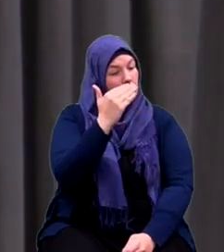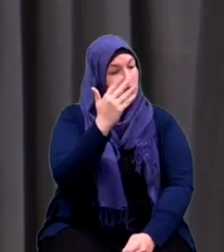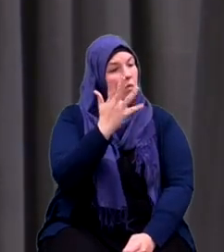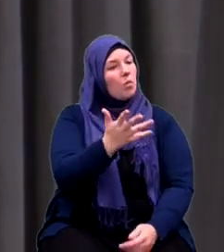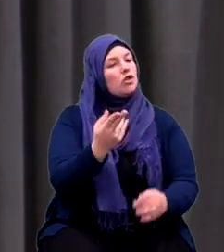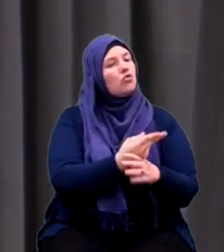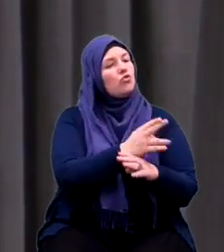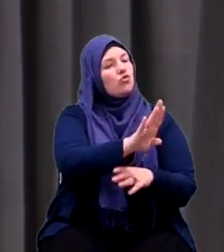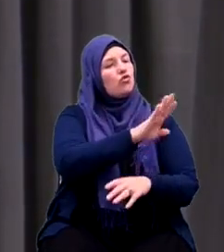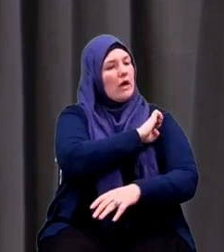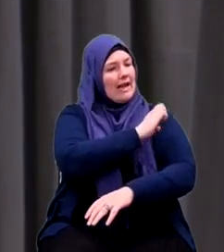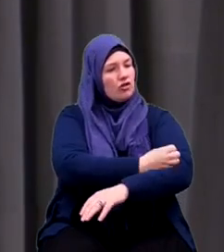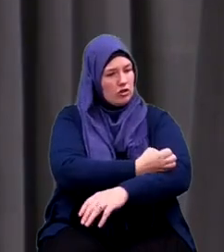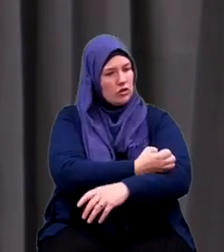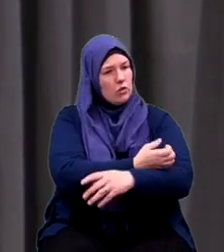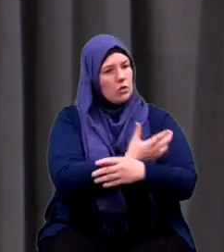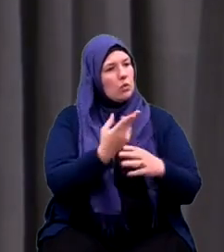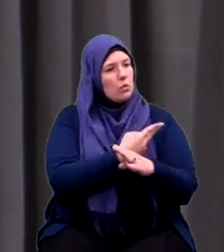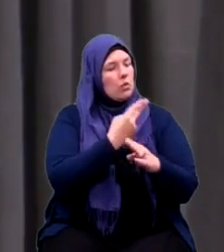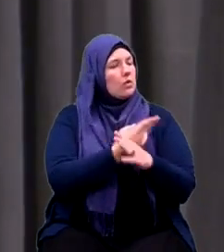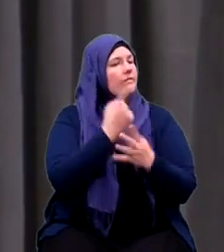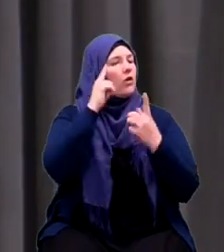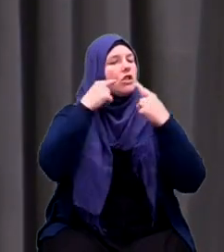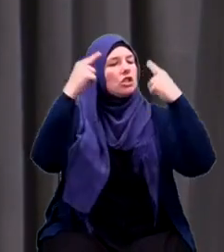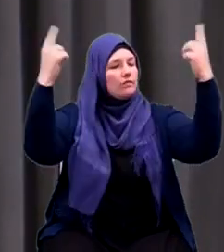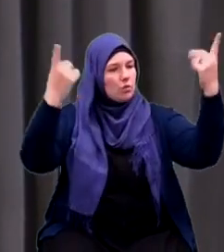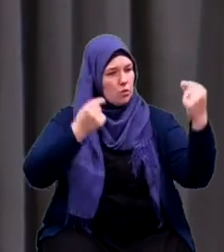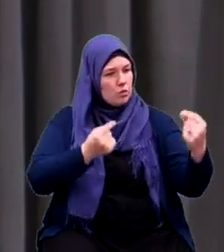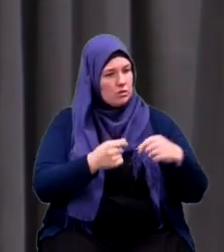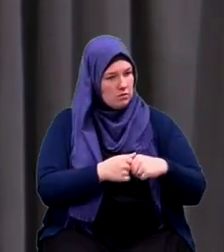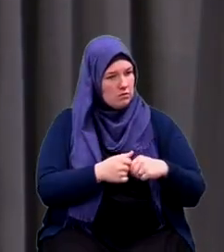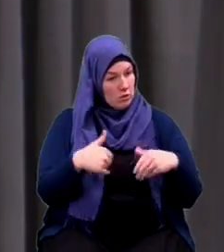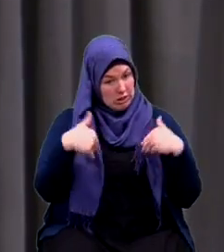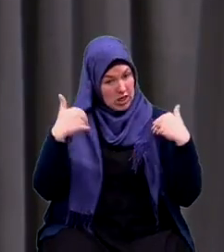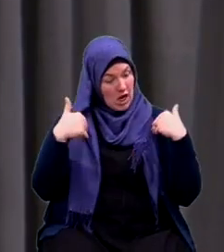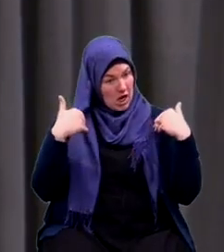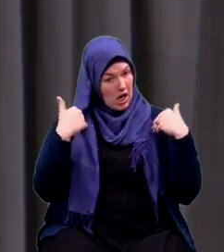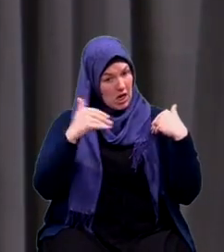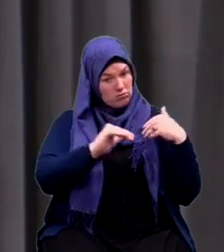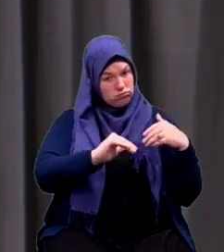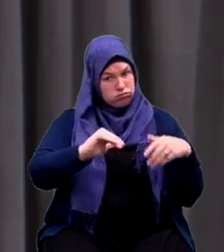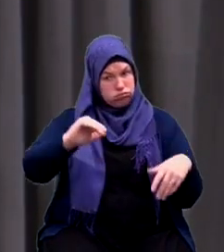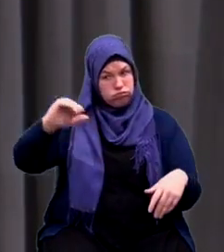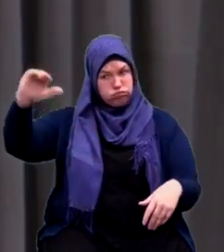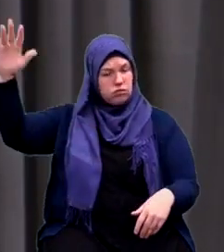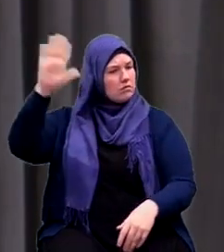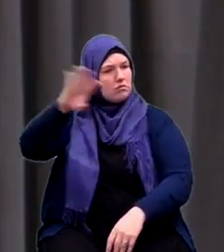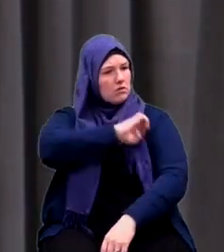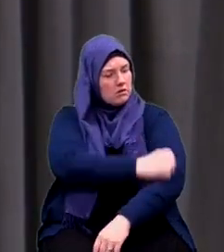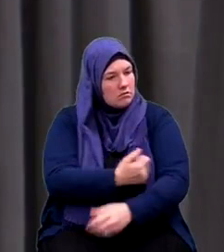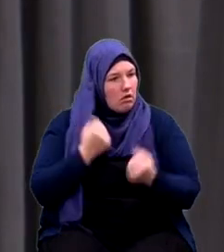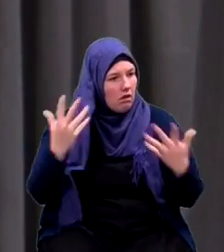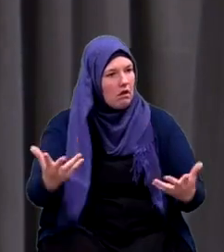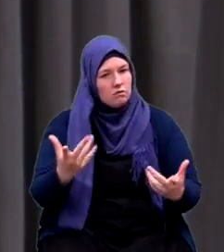your energy to achieve? وَشَبَابِهِ فِيمَا أَبْلَهِ. What was your struggle?